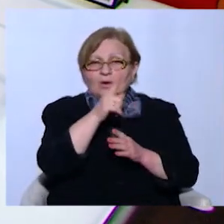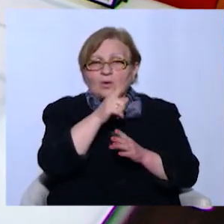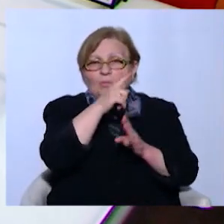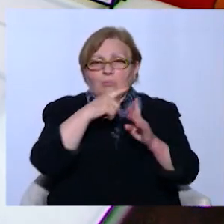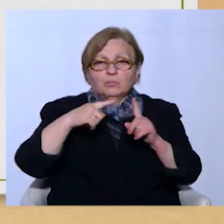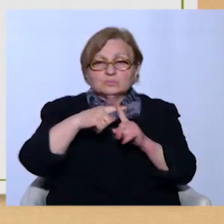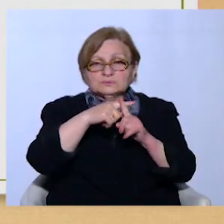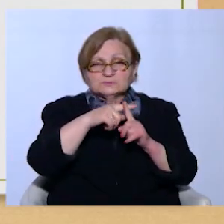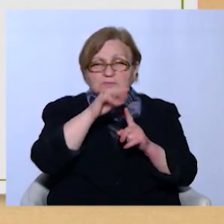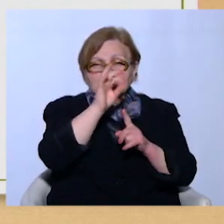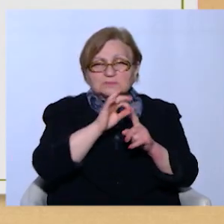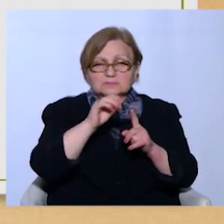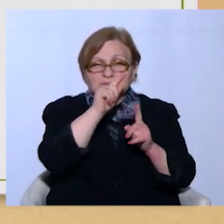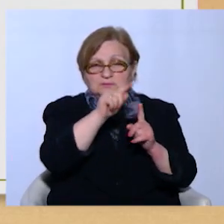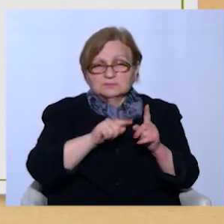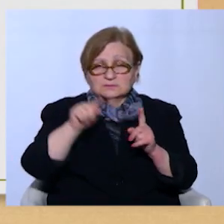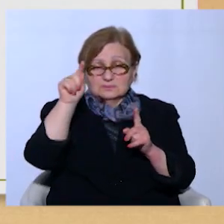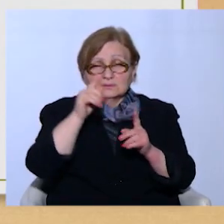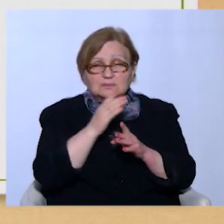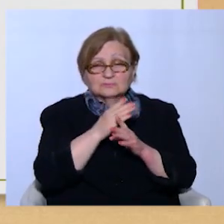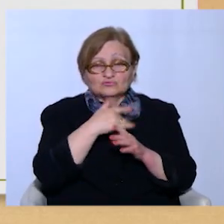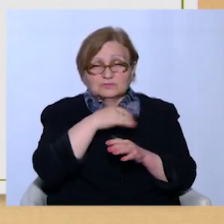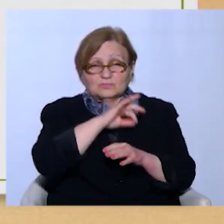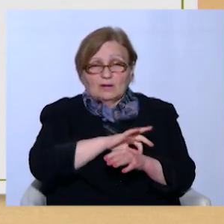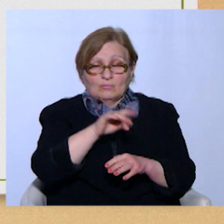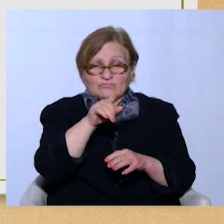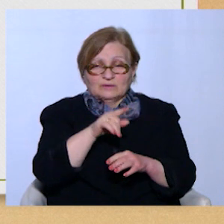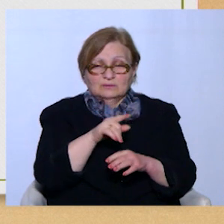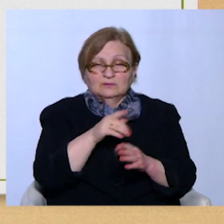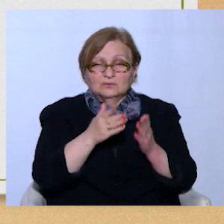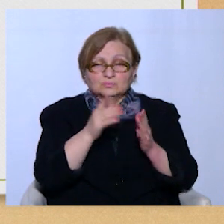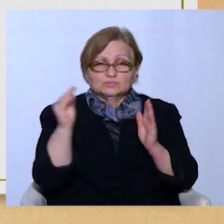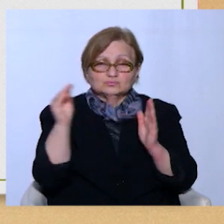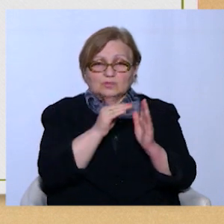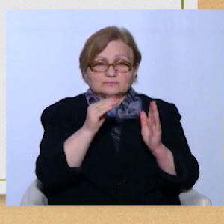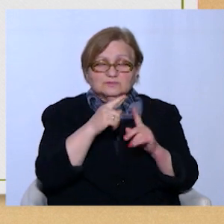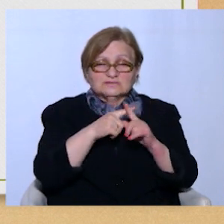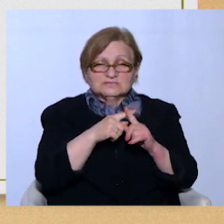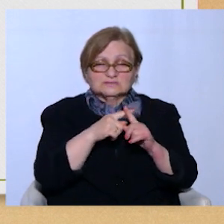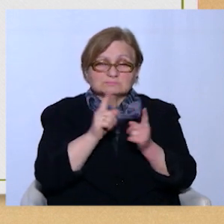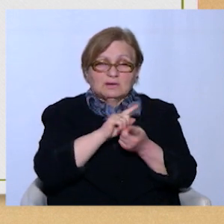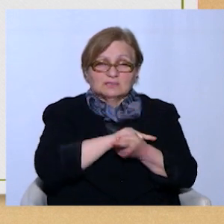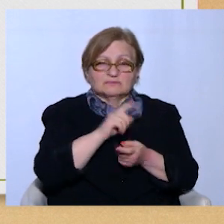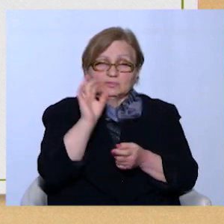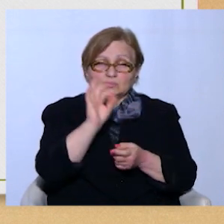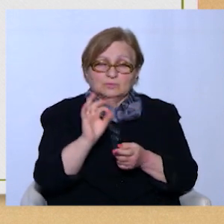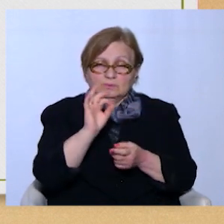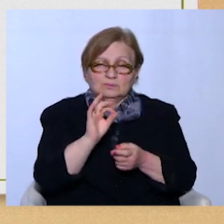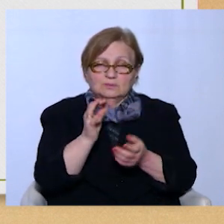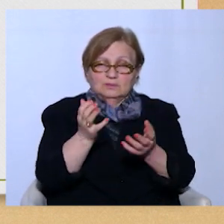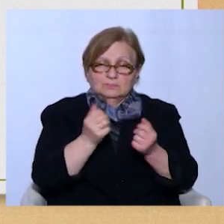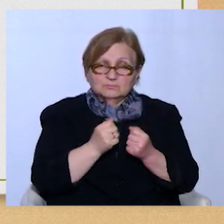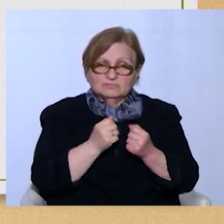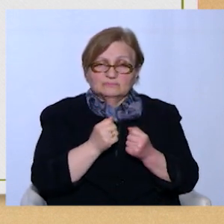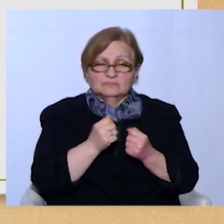y ღერცს 0-3 წერტილში მისი გრაფიკი, ანუ თუ ჩავსვათ x-ის მაგივრად 0-ს, უნდა მივიღოთ f(x)-ის ამის ტოლი,